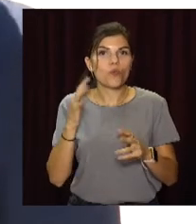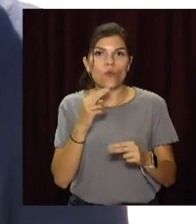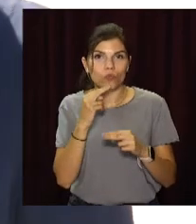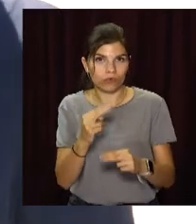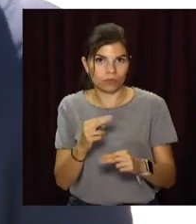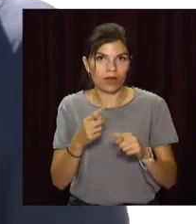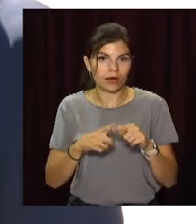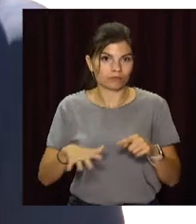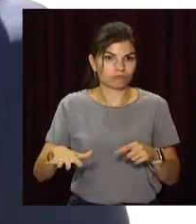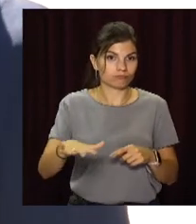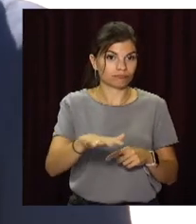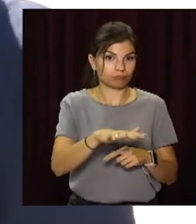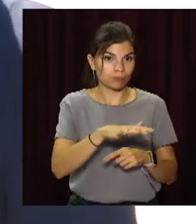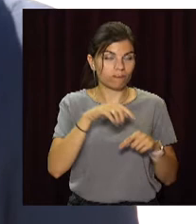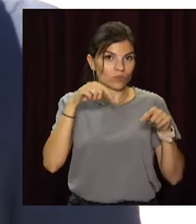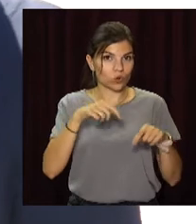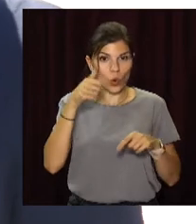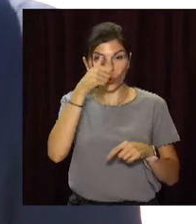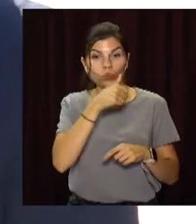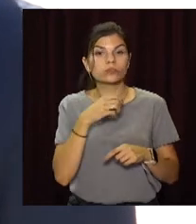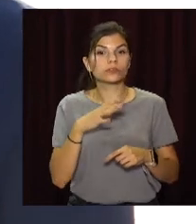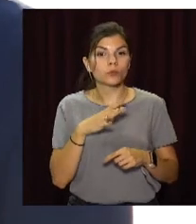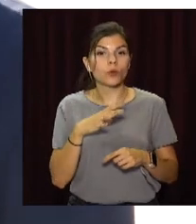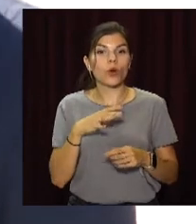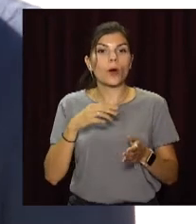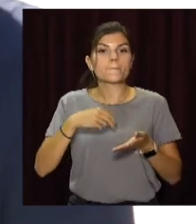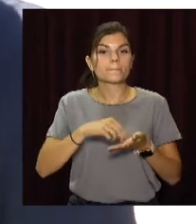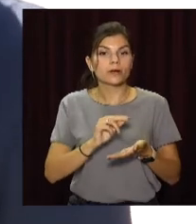цьому об'єкту. В цьому році було придбано